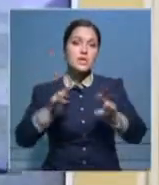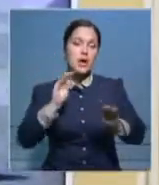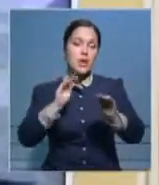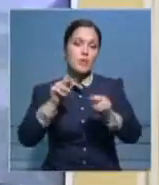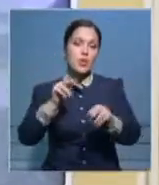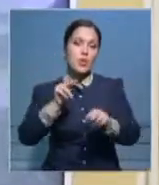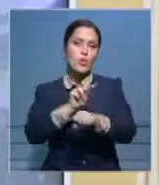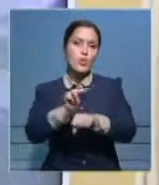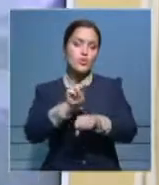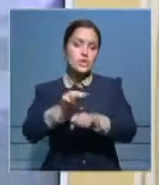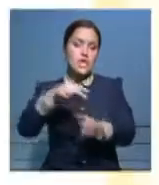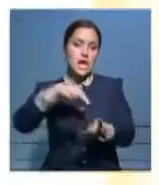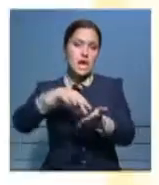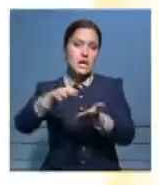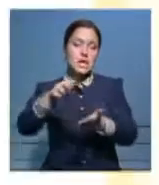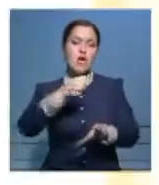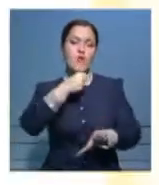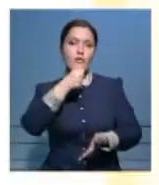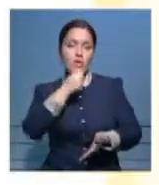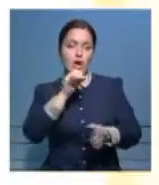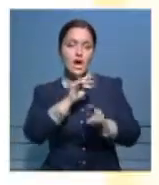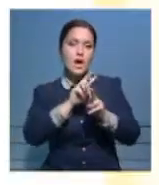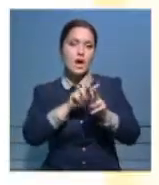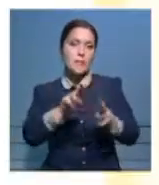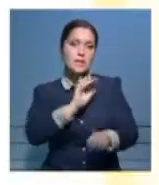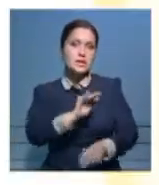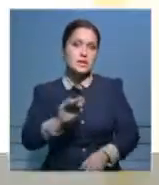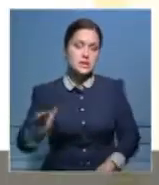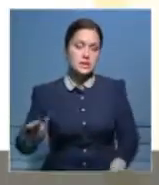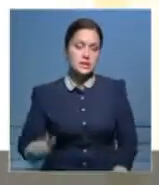как взрослых, так и детей.